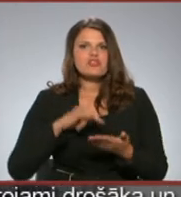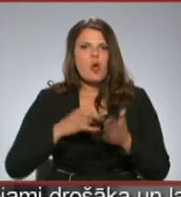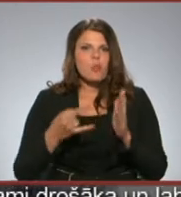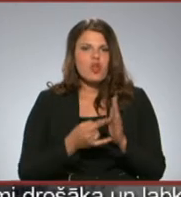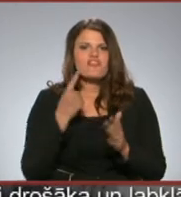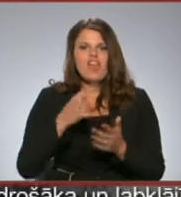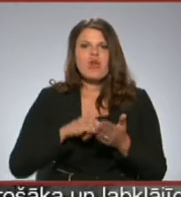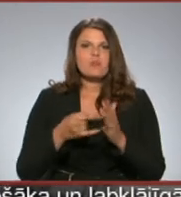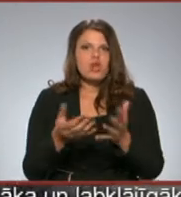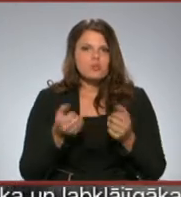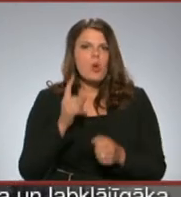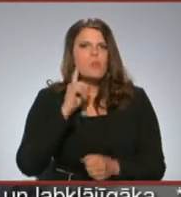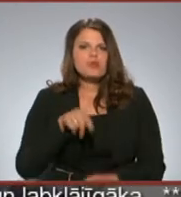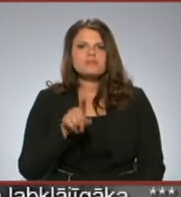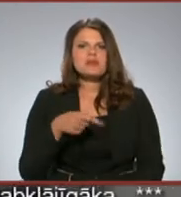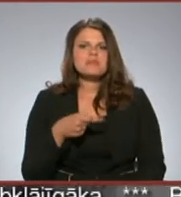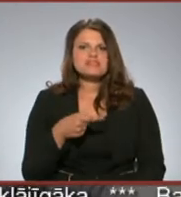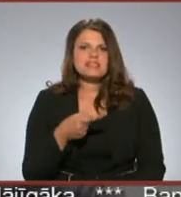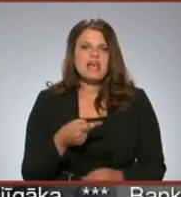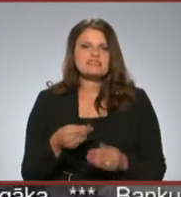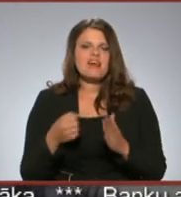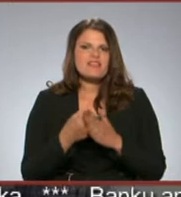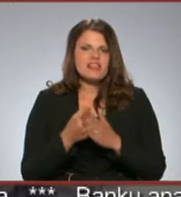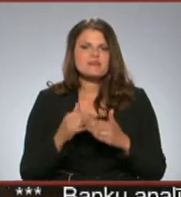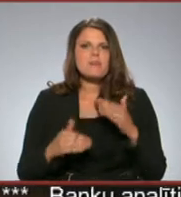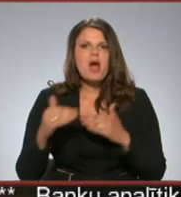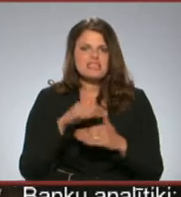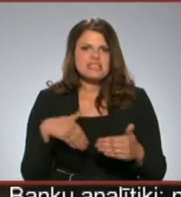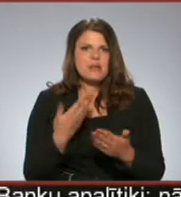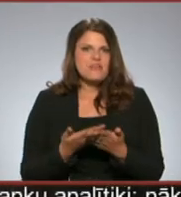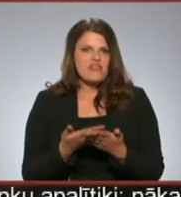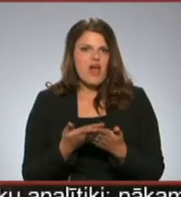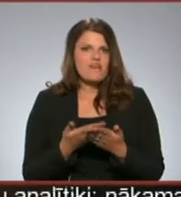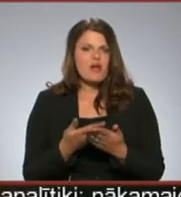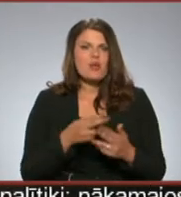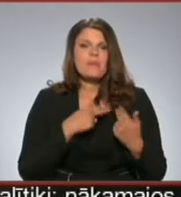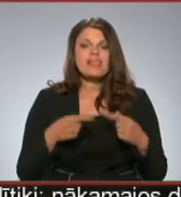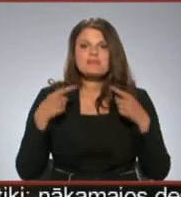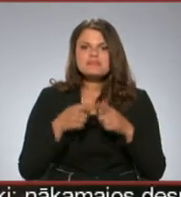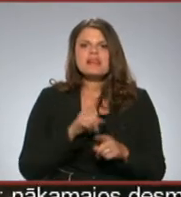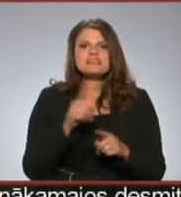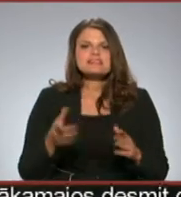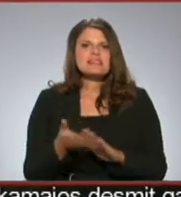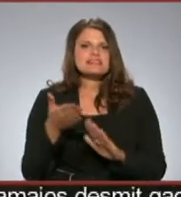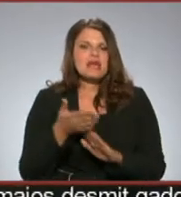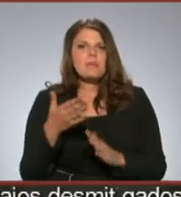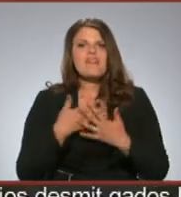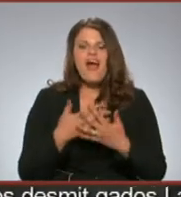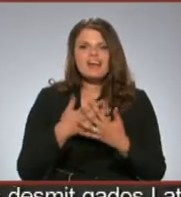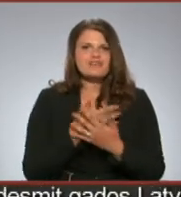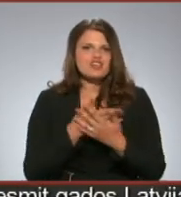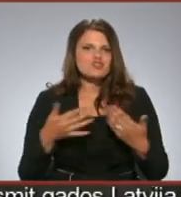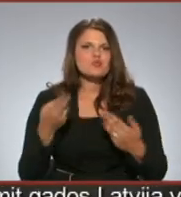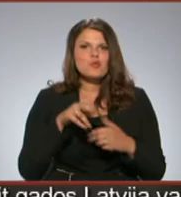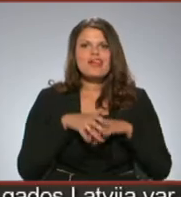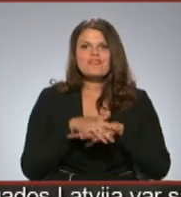projektu pieņemšanā. Protams, ka pieprasītais finansējums pārsniedz piedāvāto. Biedrības mērķis ir sekmēt aktivitāšu dažādošanu un